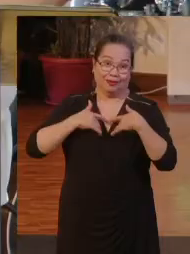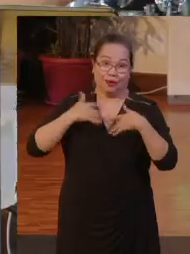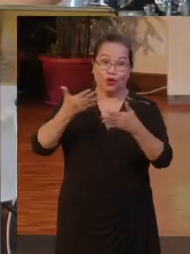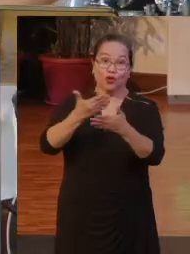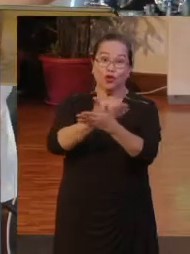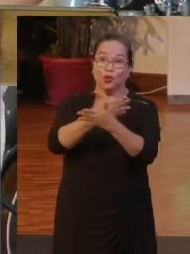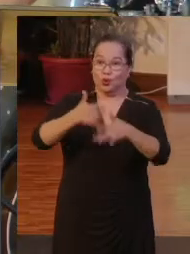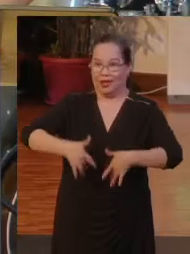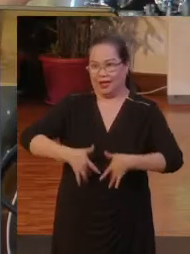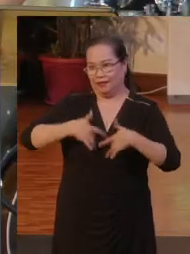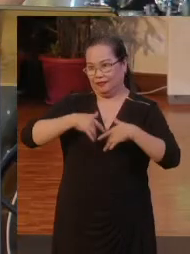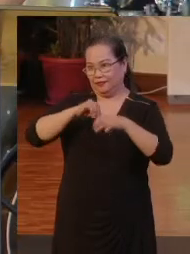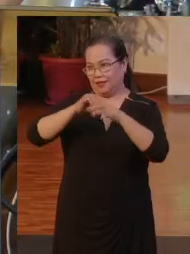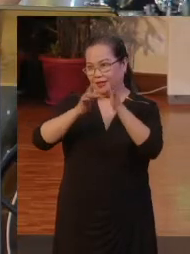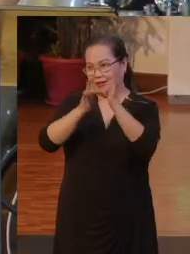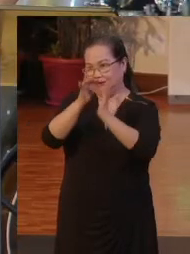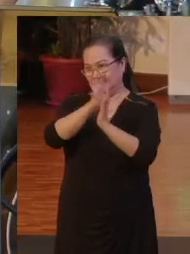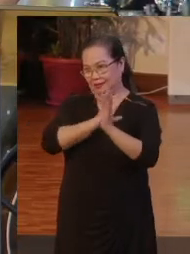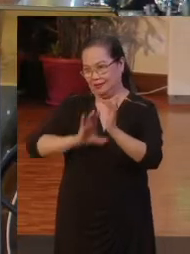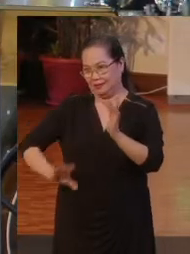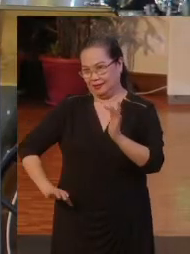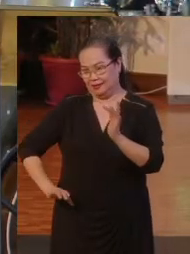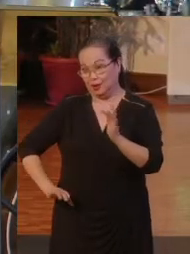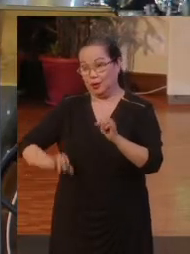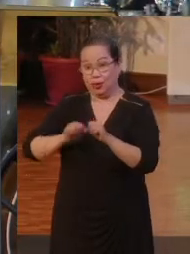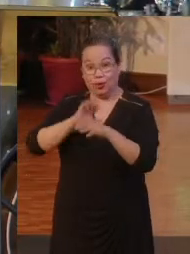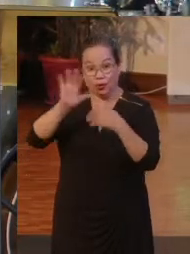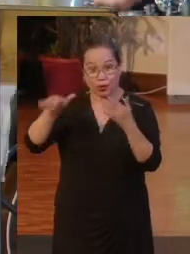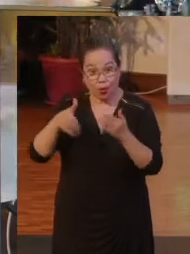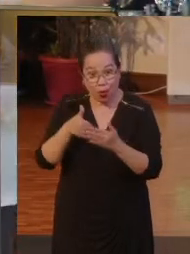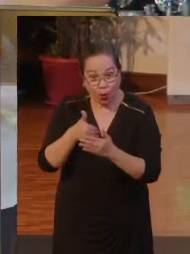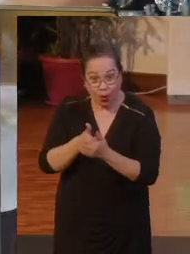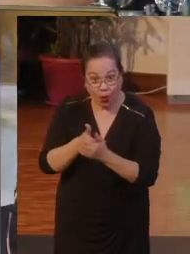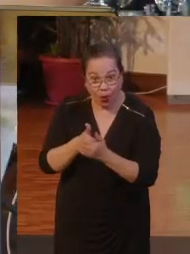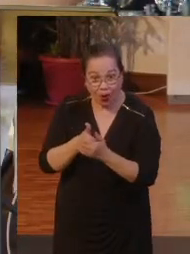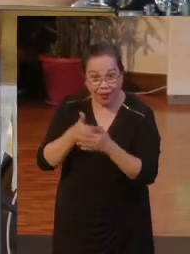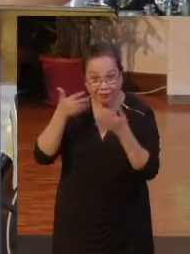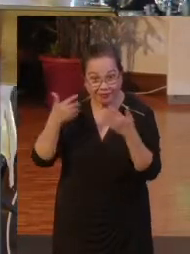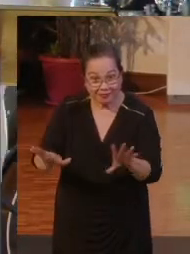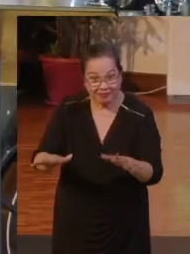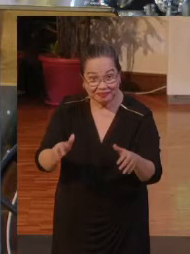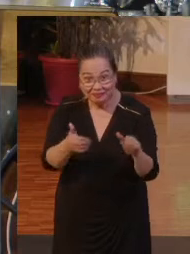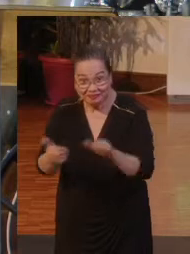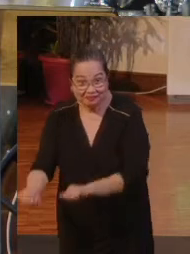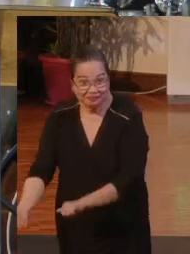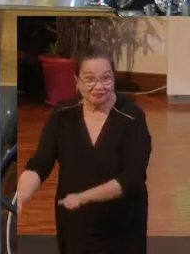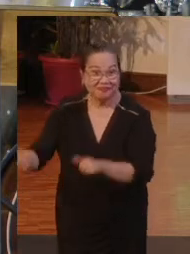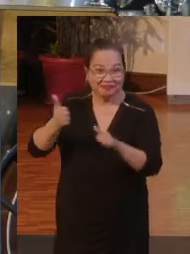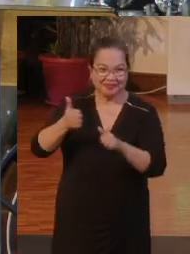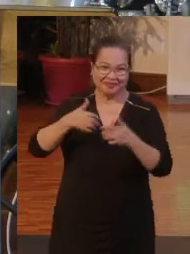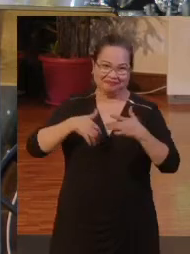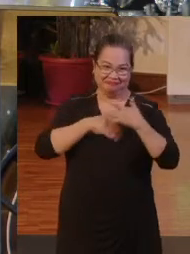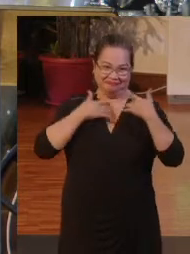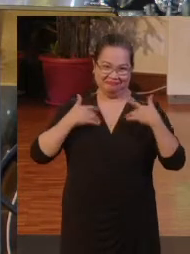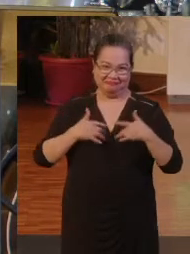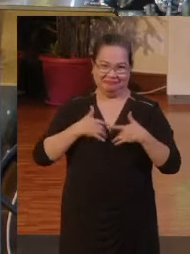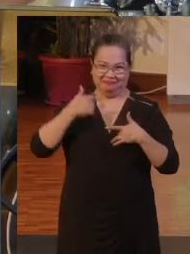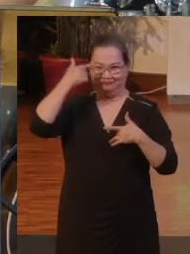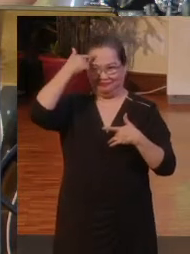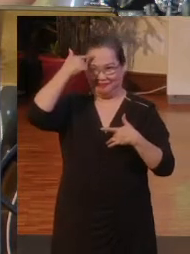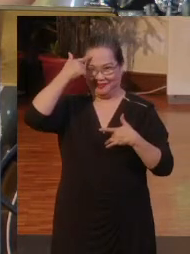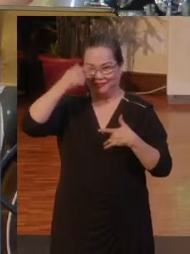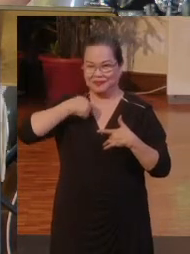bagong buhay kay Kristo Jesus. So ang lahat sa atin na dumaan na dyan, sa ating puso at isipan, tayo